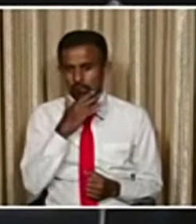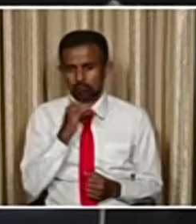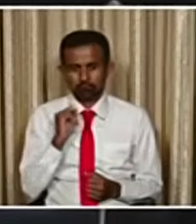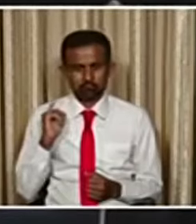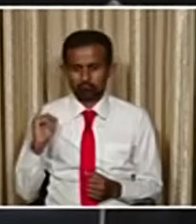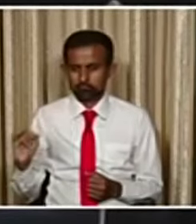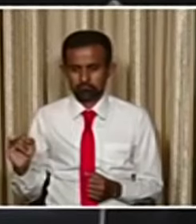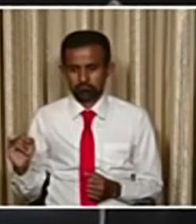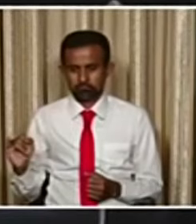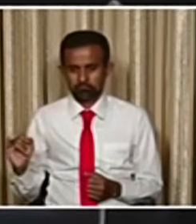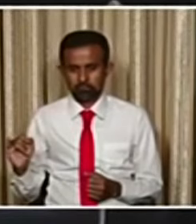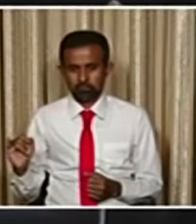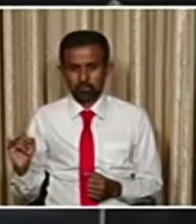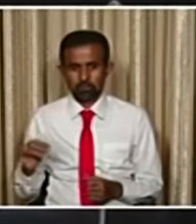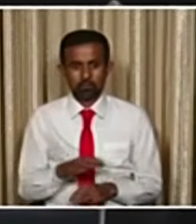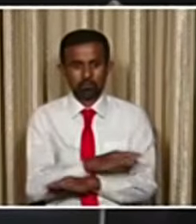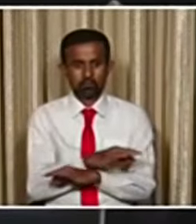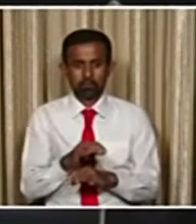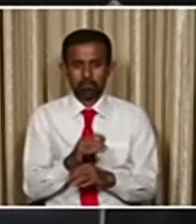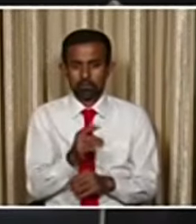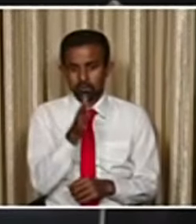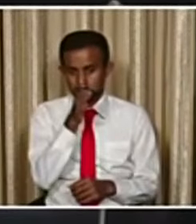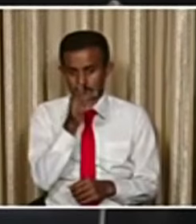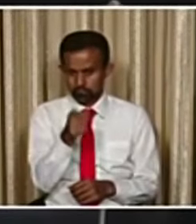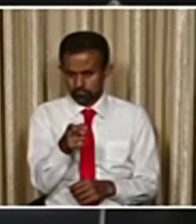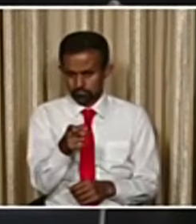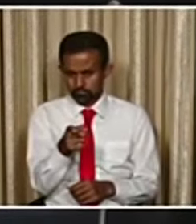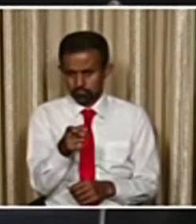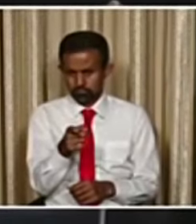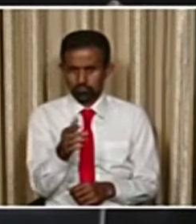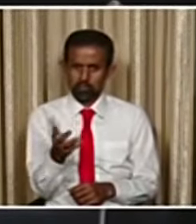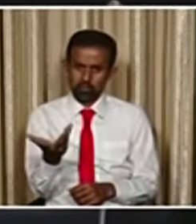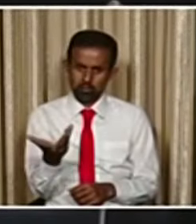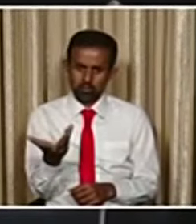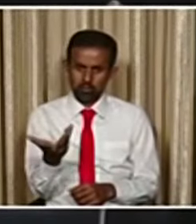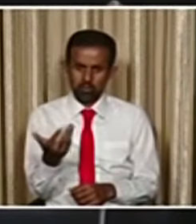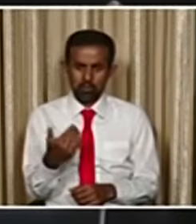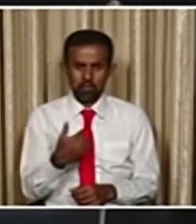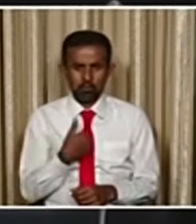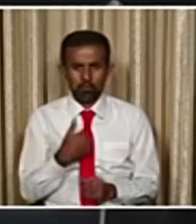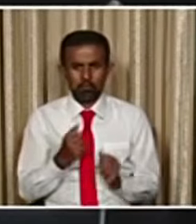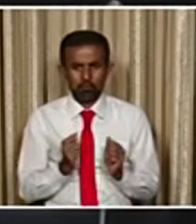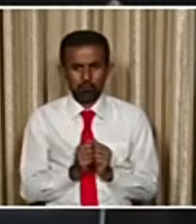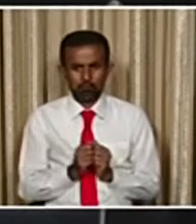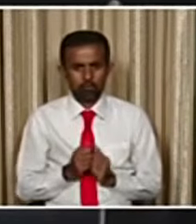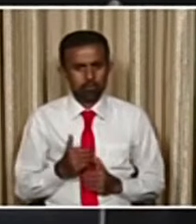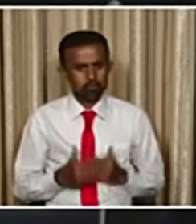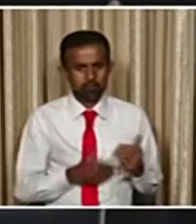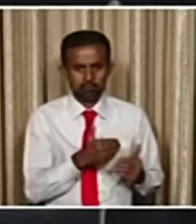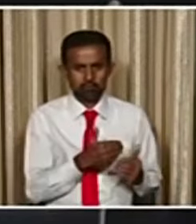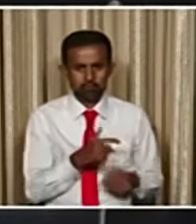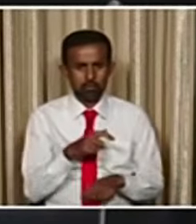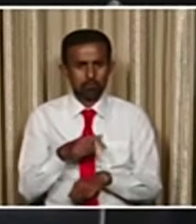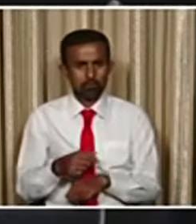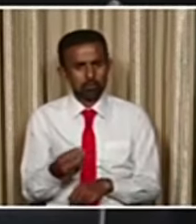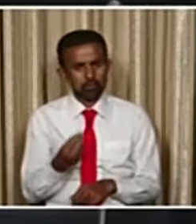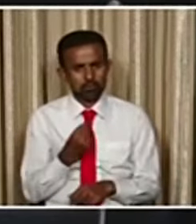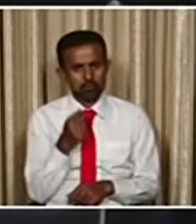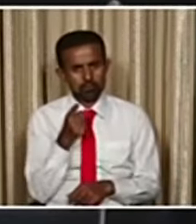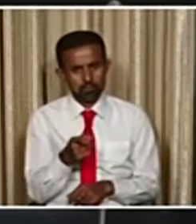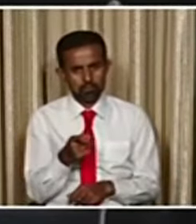අශීලාචාර ක්‍රමවේදයට අහුවෙනවද නැත්නම් අපිට අපේ වැඩ කටයුතු කරගෙන යන්නට අවස්ථාව ලබා